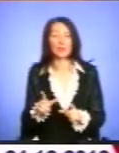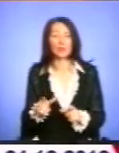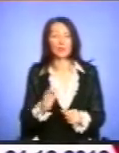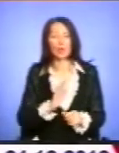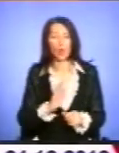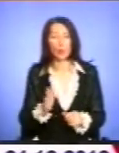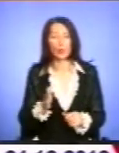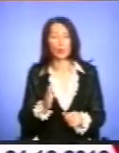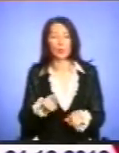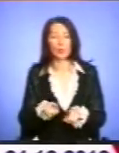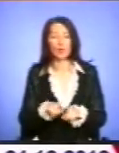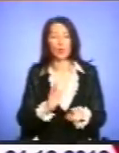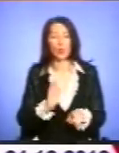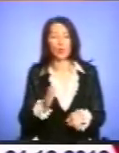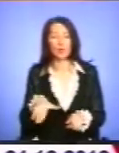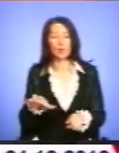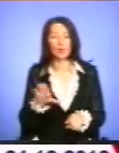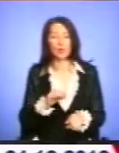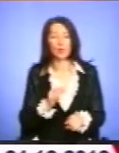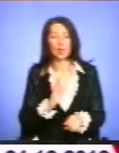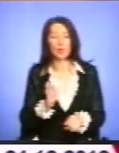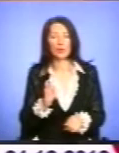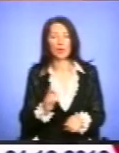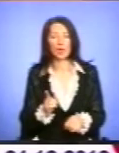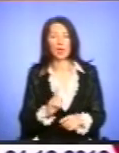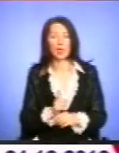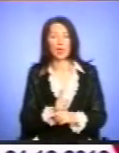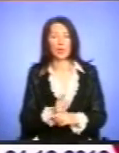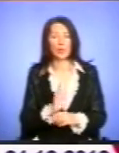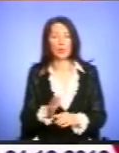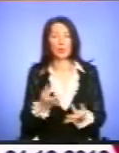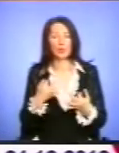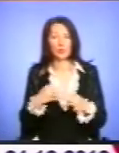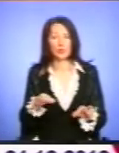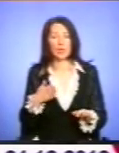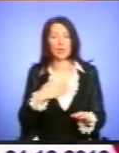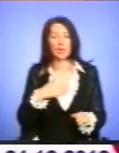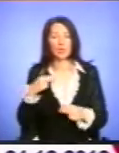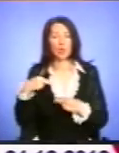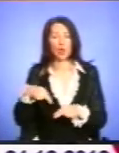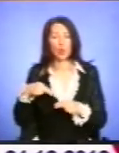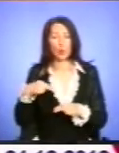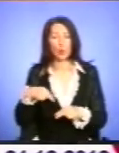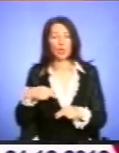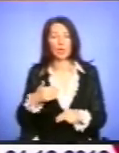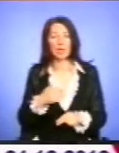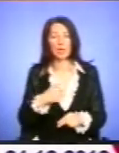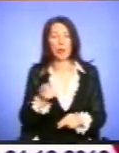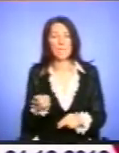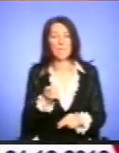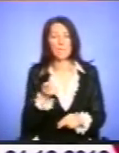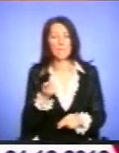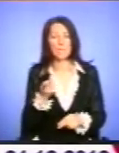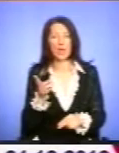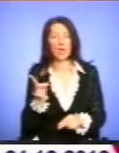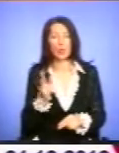Буде, мабуть, так буде, якщо все буде, регламент буде дозволяти нашій роботі. Не мінімум раз, а то два рази